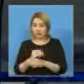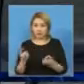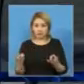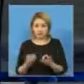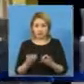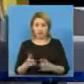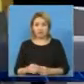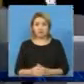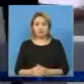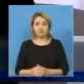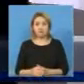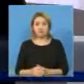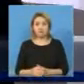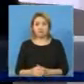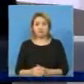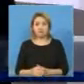қажет дейді тіл жанашырлары.